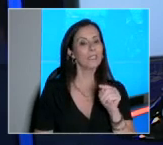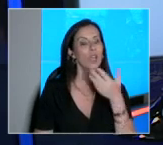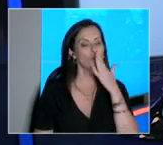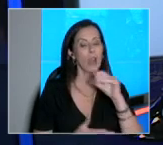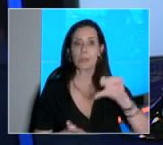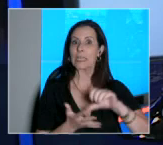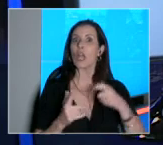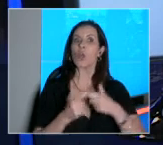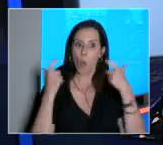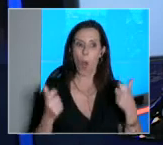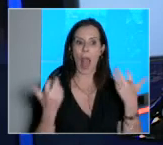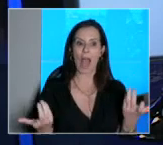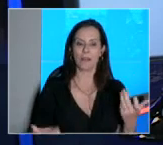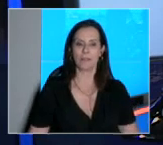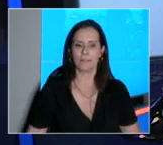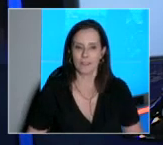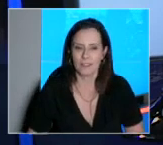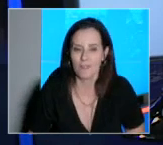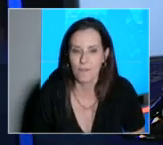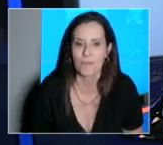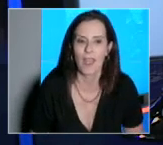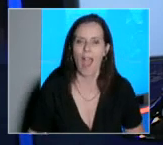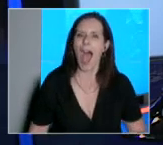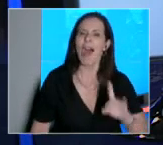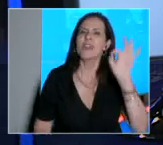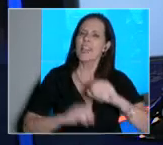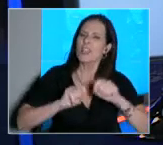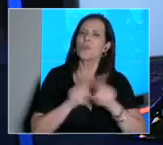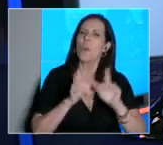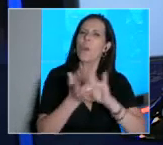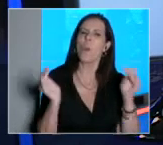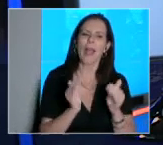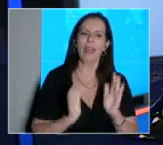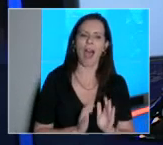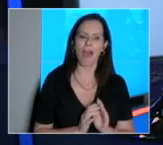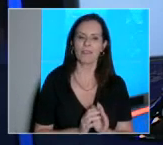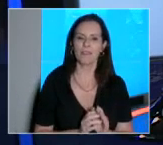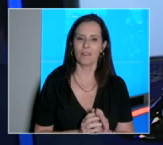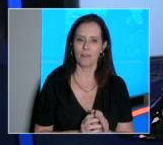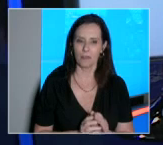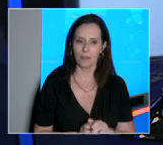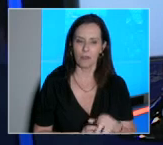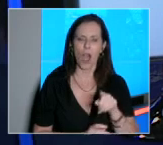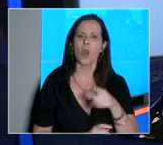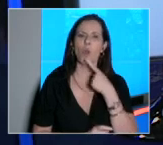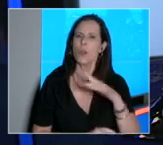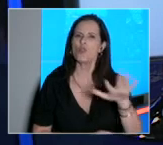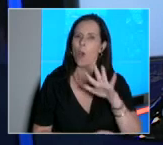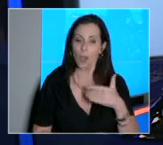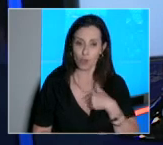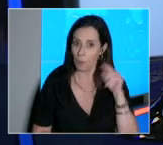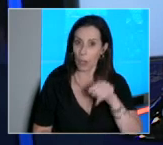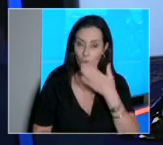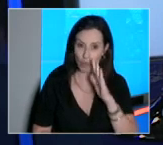זה עיר הכי גדולה. בדיוק. אבל מתנהגת כמו כפר. זה בדיוק הקטע. זה כפר. אבל איך אפשר כפר? תמיד הוא אומר שכונה. אני